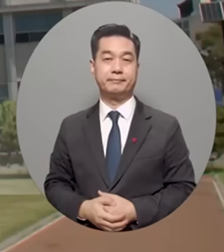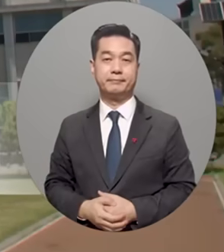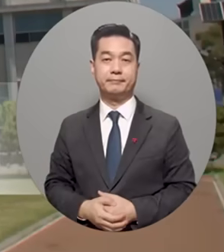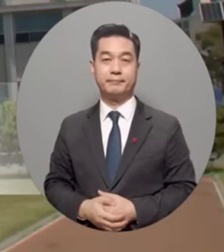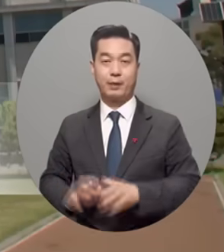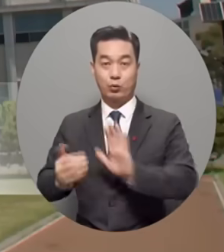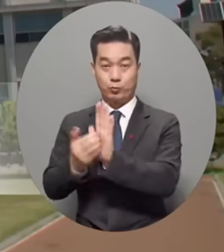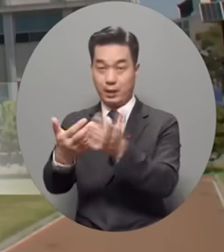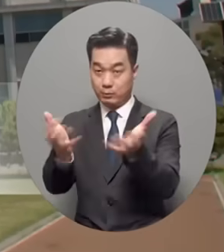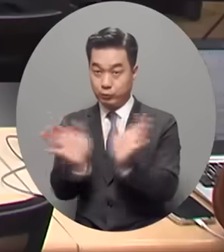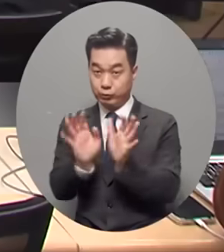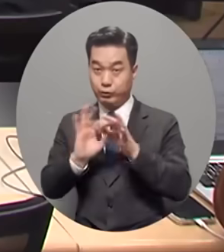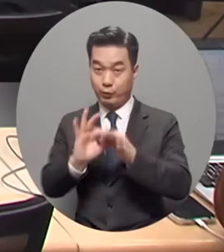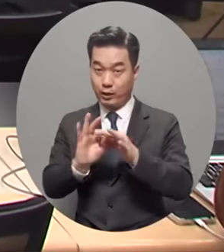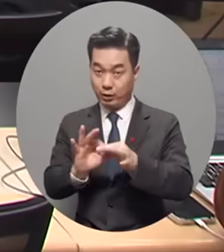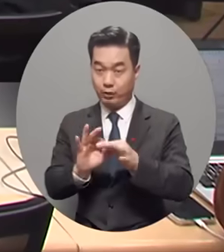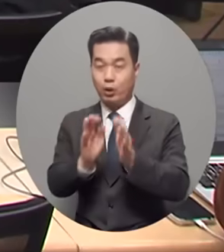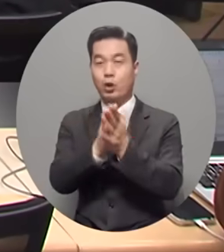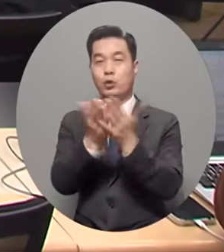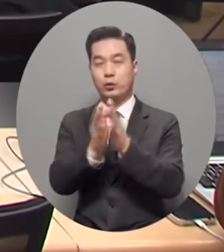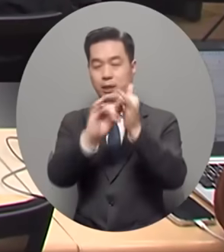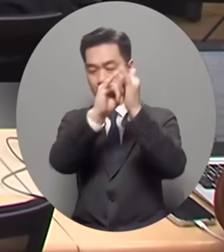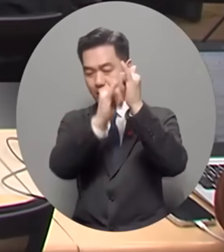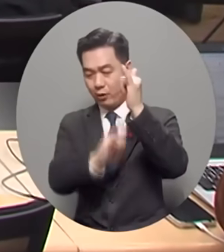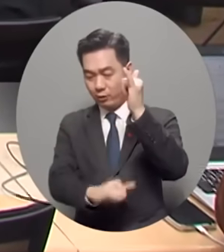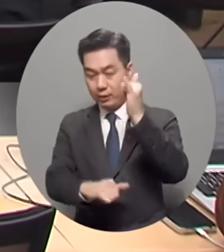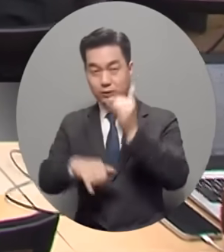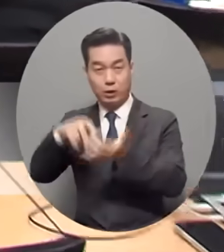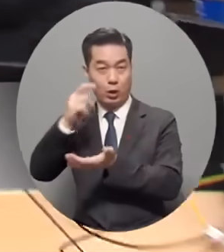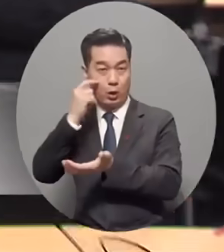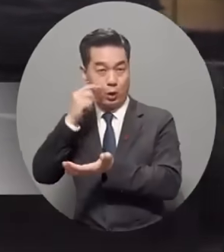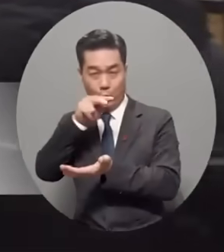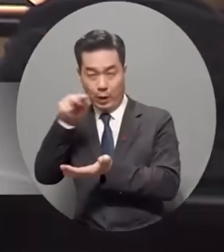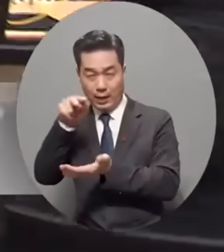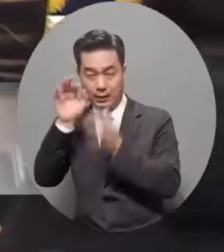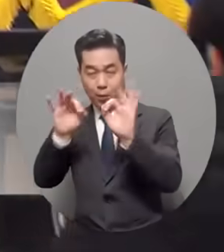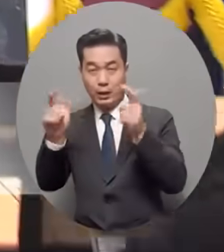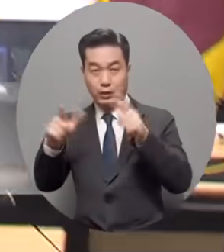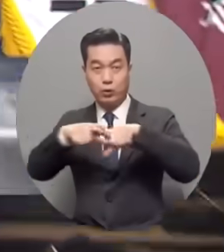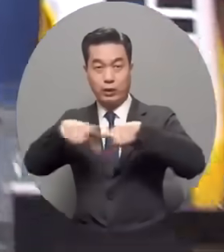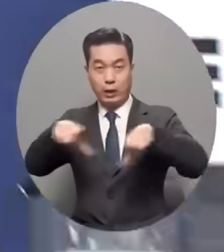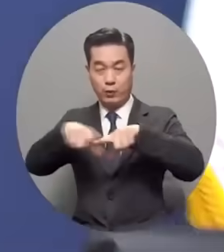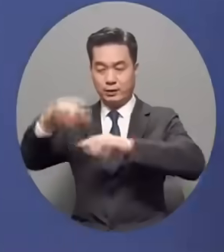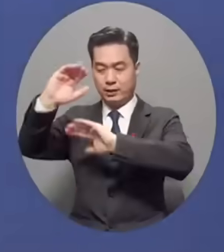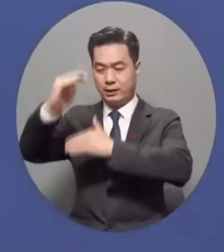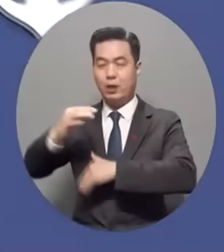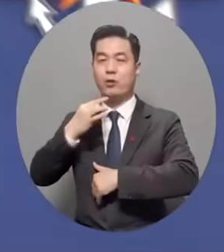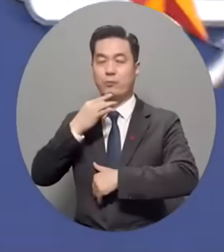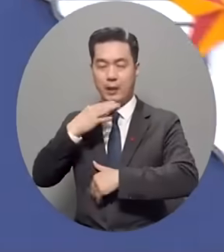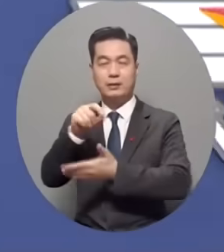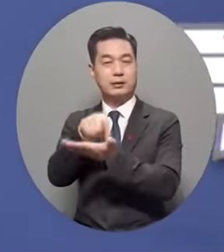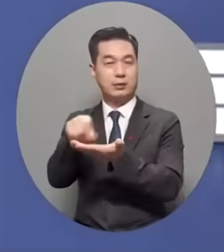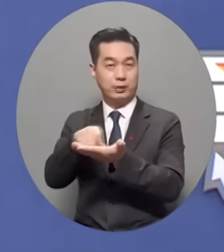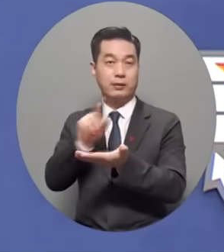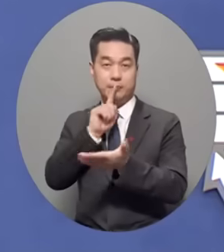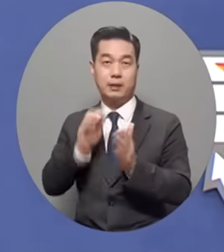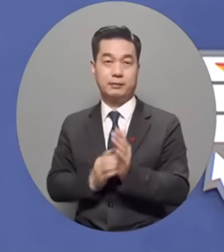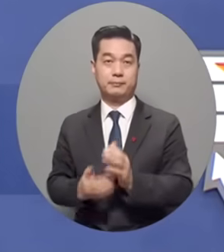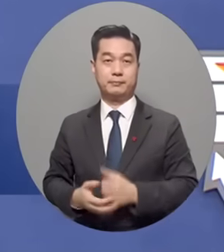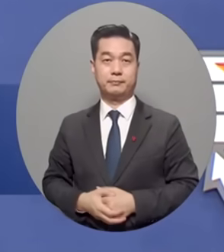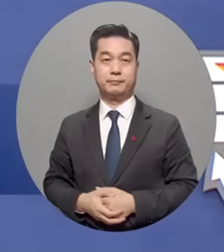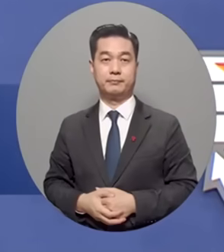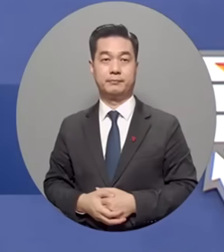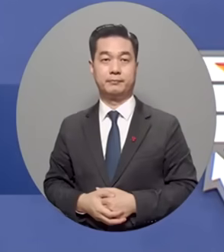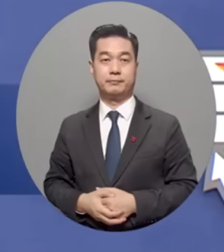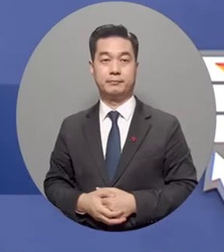국방부는 이와 관련해 교재는 역사적 논점을 다루는 책이 아니라며 객관적으로 사실을 다룬 거라고 해명했습니다. 장병